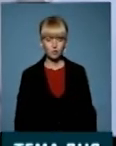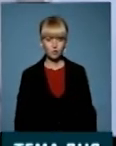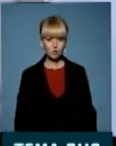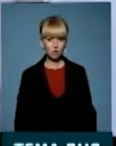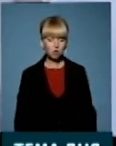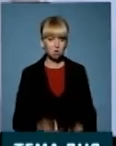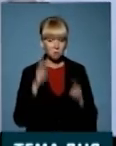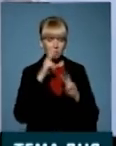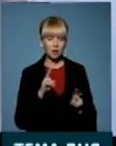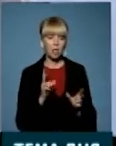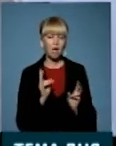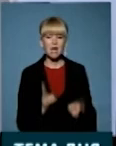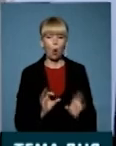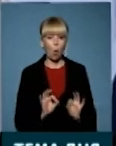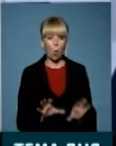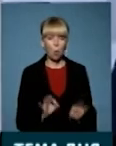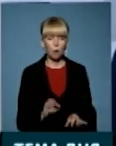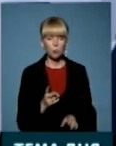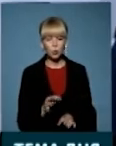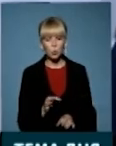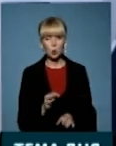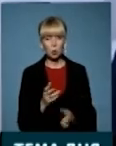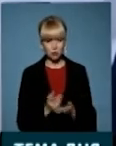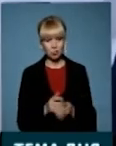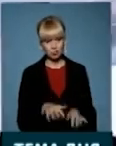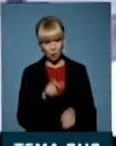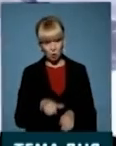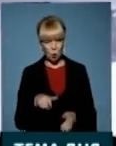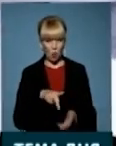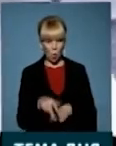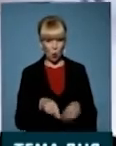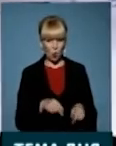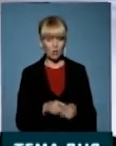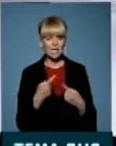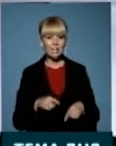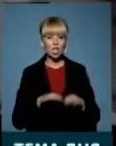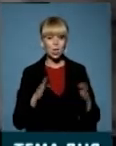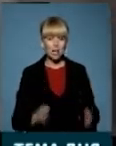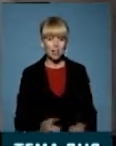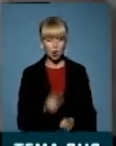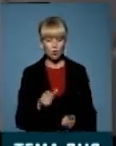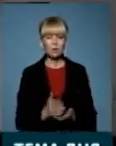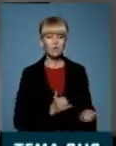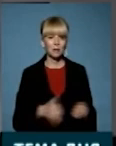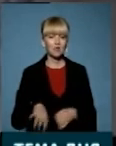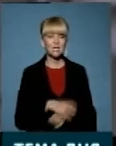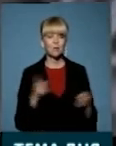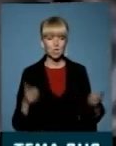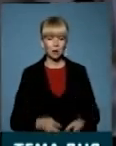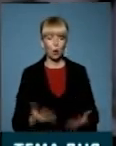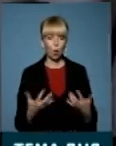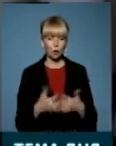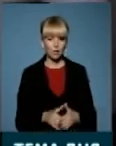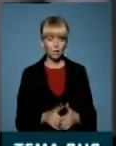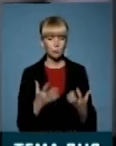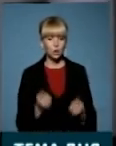Не знаю, навіть як об'яснити. Ну і ще й публіка така ходить. Інші ящики, зі слів рятувальника, забезпечені усім необхідним обладнанням.